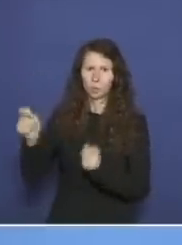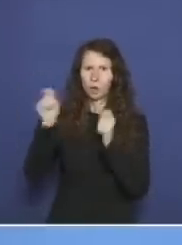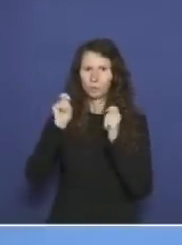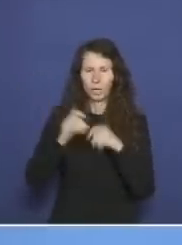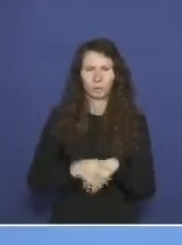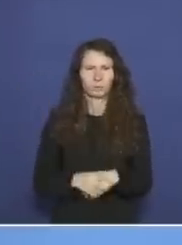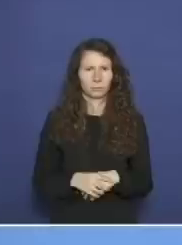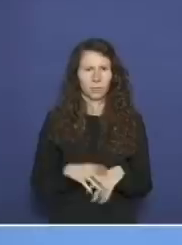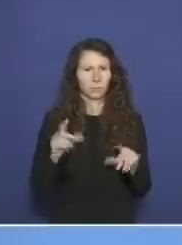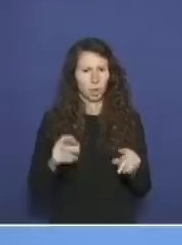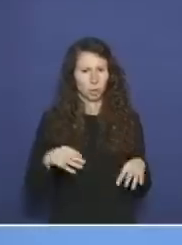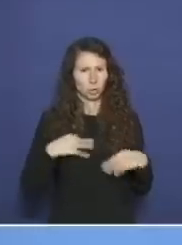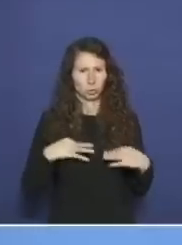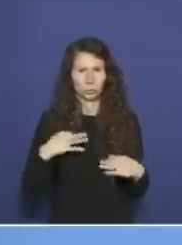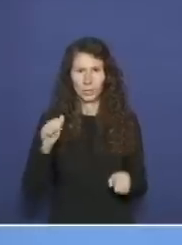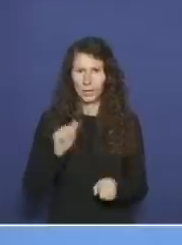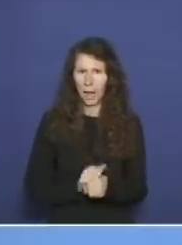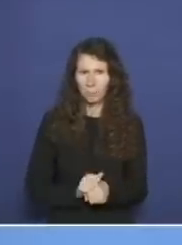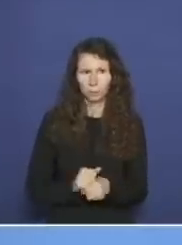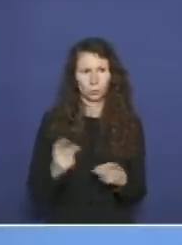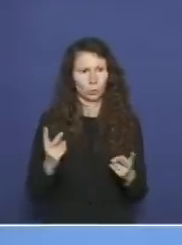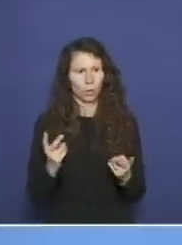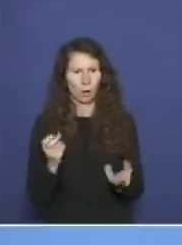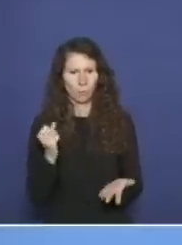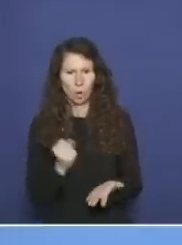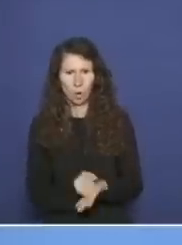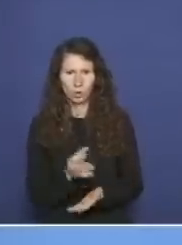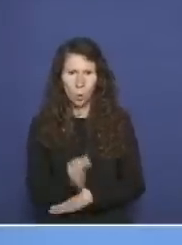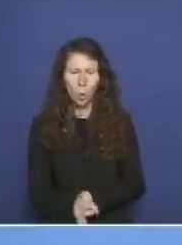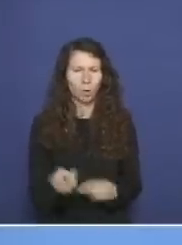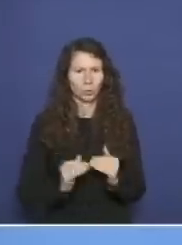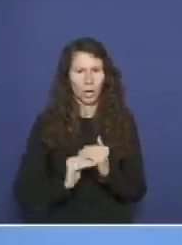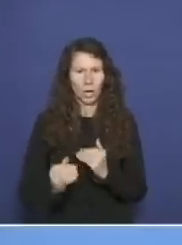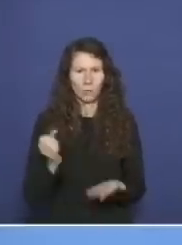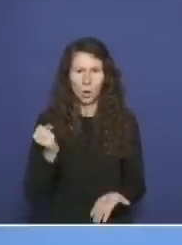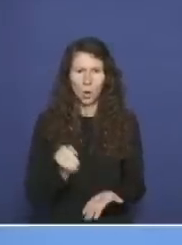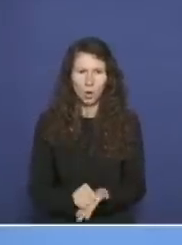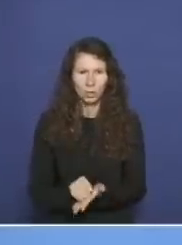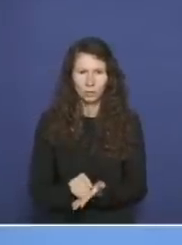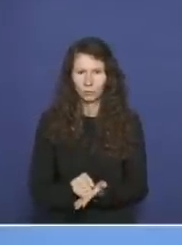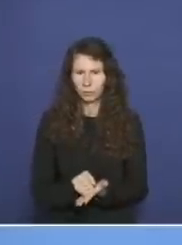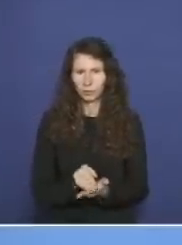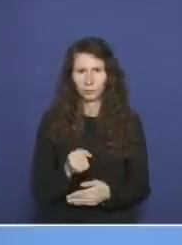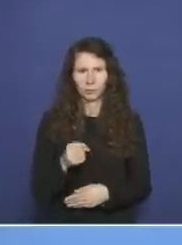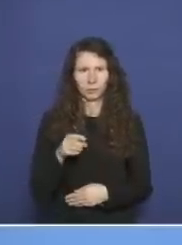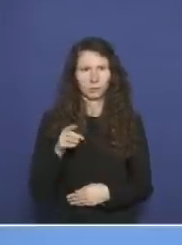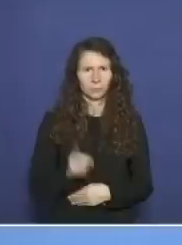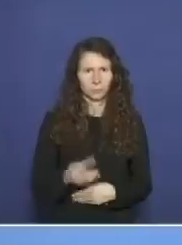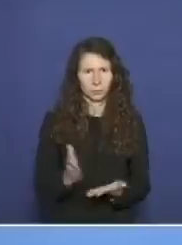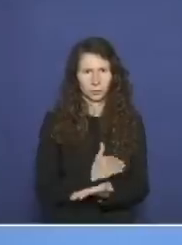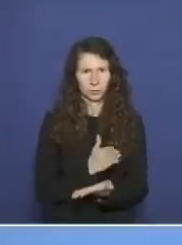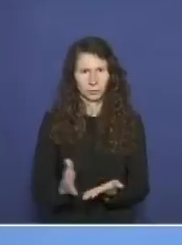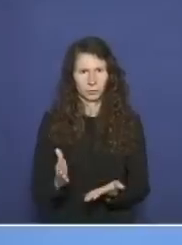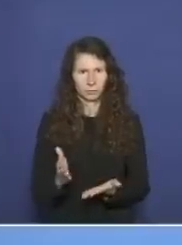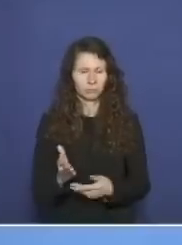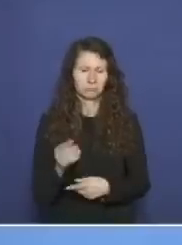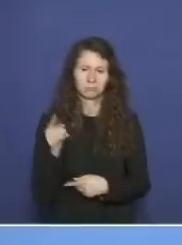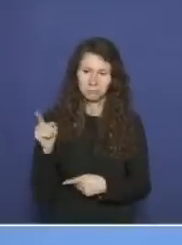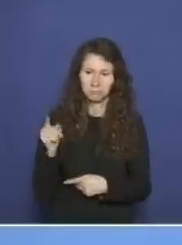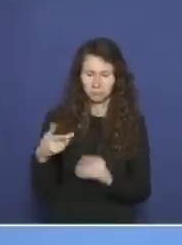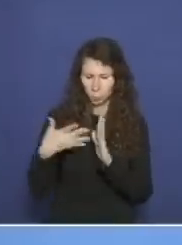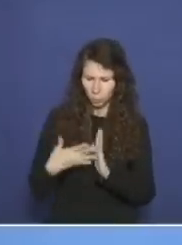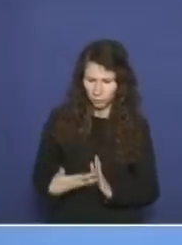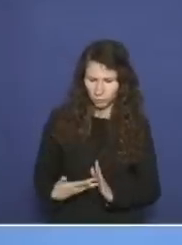ein Gesundheitsamt, eine Behörde vor Ort oder eine Landesbehörde entschieden haben, sie beauftragt haben,